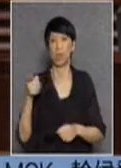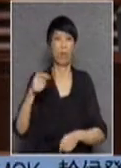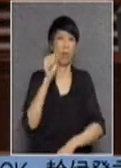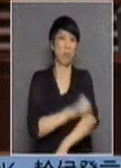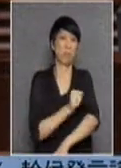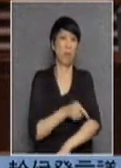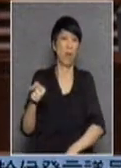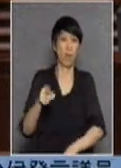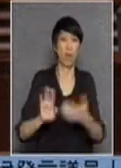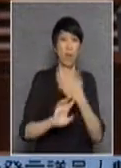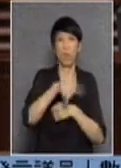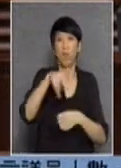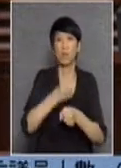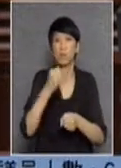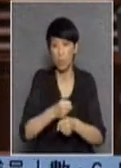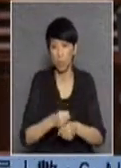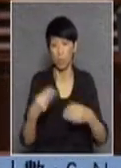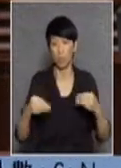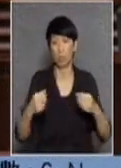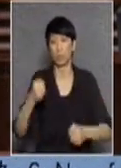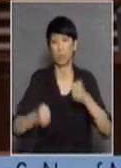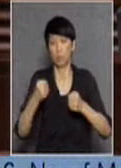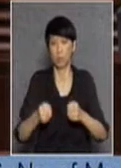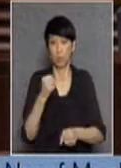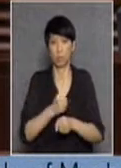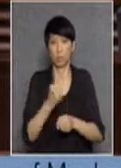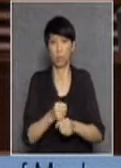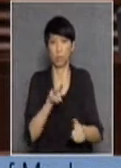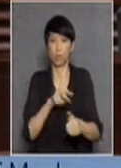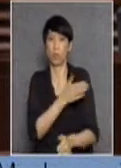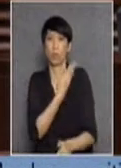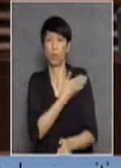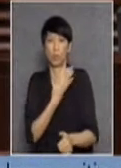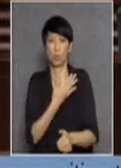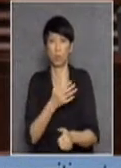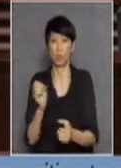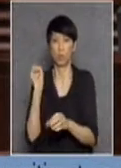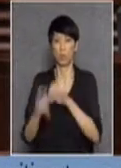不出去找事做咯，你不做教车你会当更咯，去倒垃圾咯。